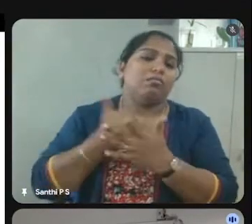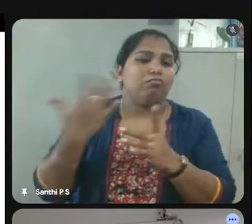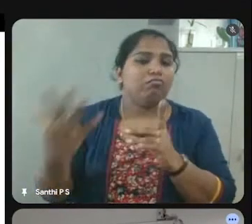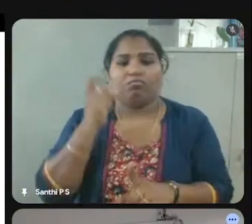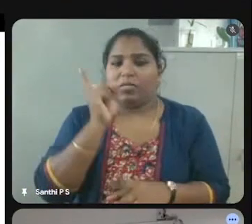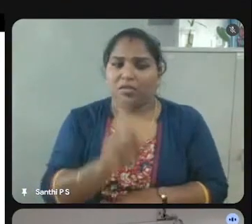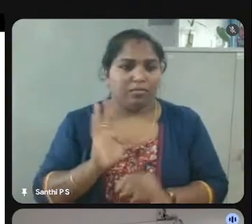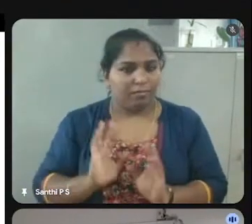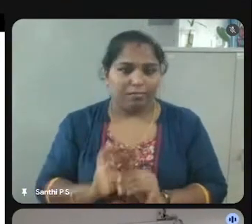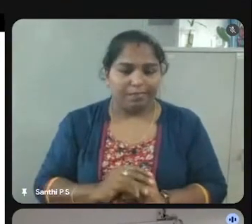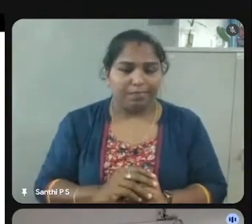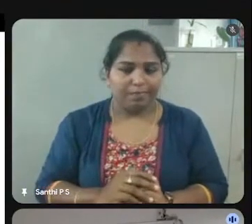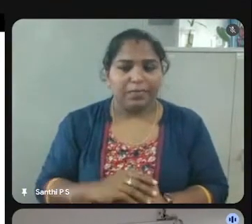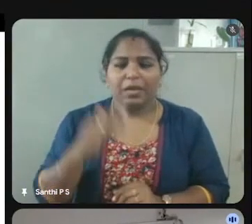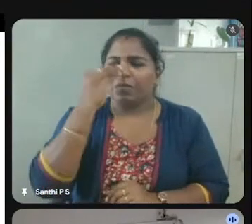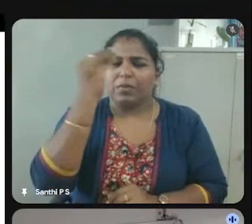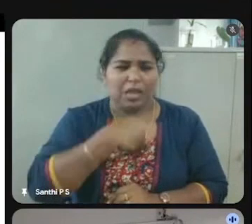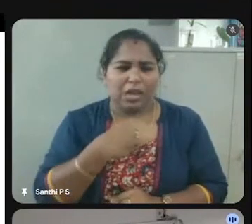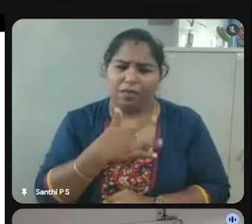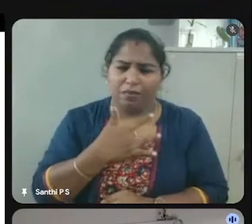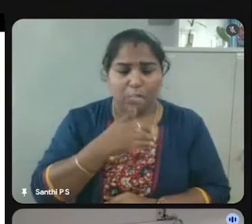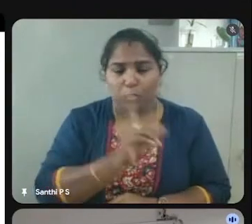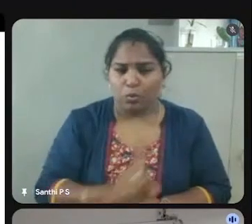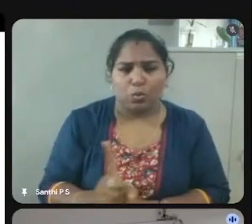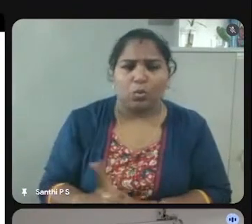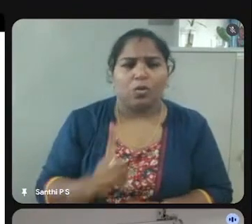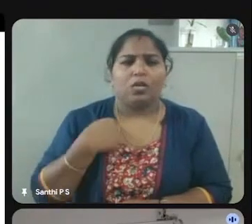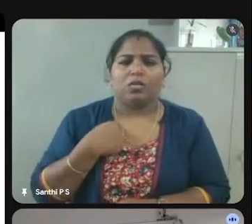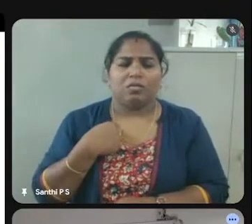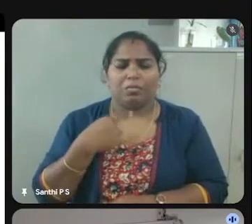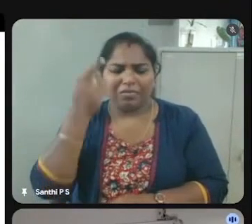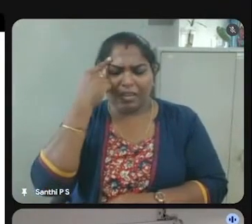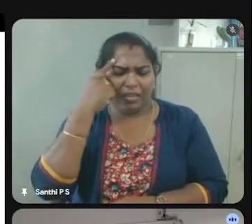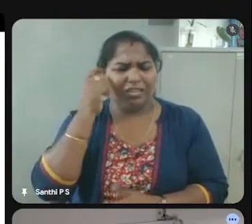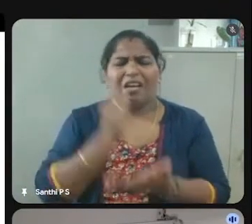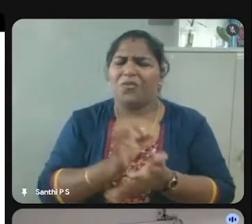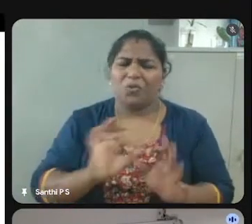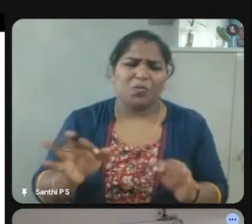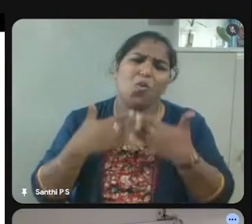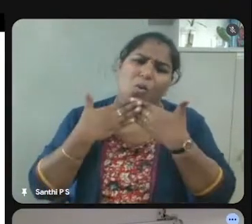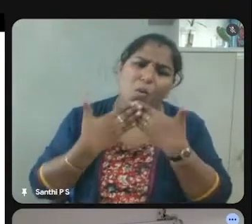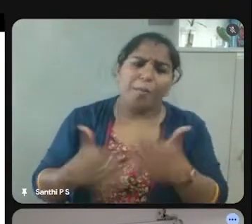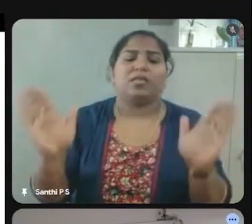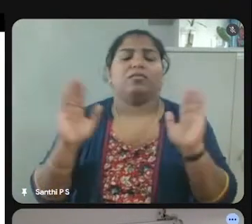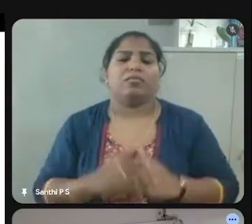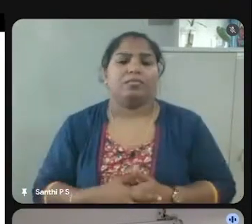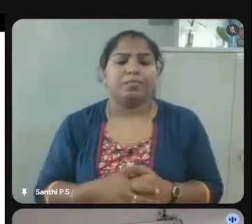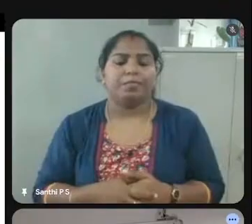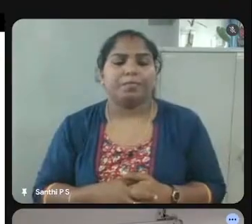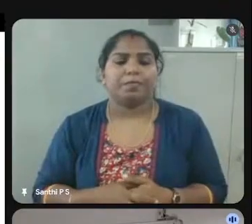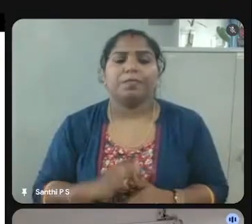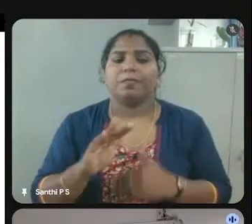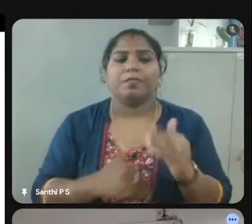തരത്തിലുള്ള നാണക്കേടുകൾ ഒന്നും വിചാരിക്കാതെ, മുൻവിധികൾ ഒന്നും ഇല്ലാതെ വേണം നമ്മൾ മുന്നോട്ടേക്ക് പോവേണ്ടത്.